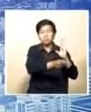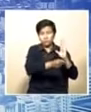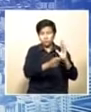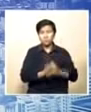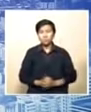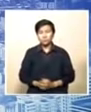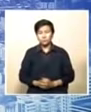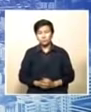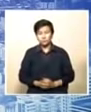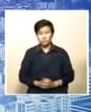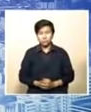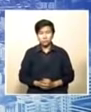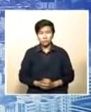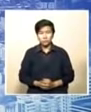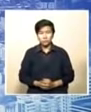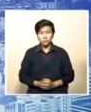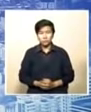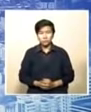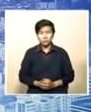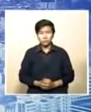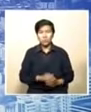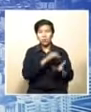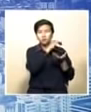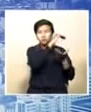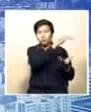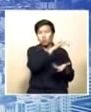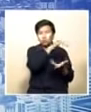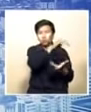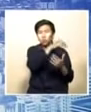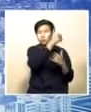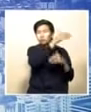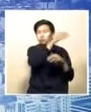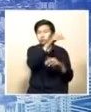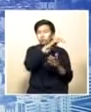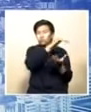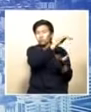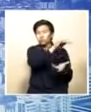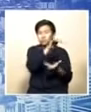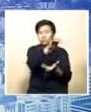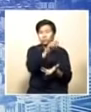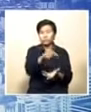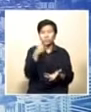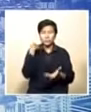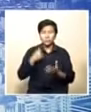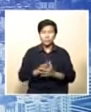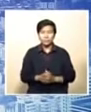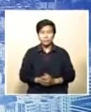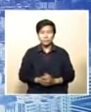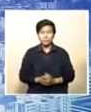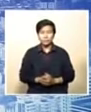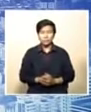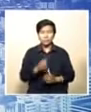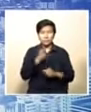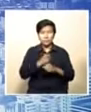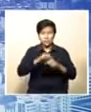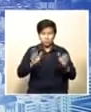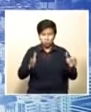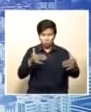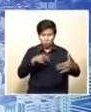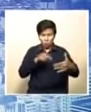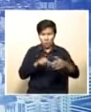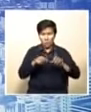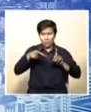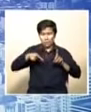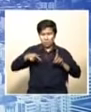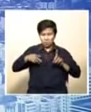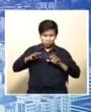มือประชาชนยังไม่ไปที่ร้านค้าเพราะมันหมดแล้ว 2.3 ล้านชิ้นแต่ช่วยอดทนเป็นอย่